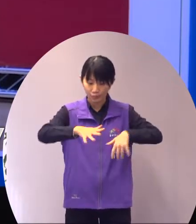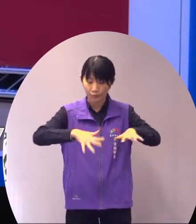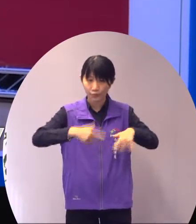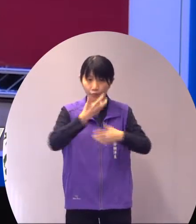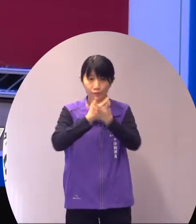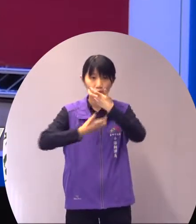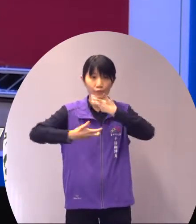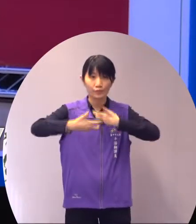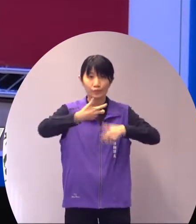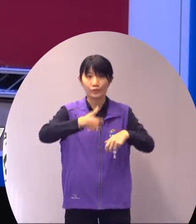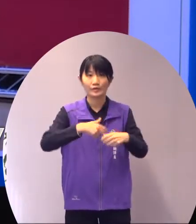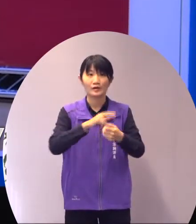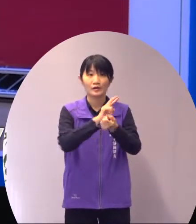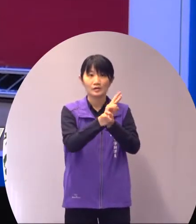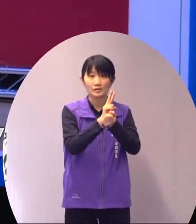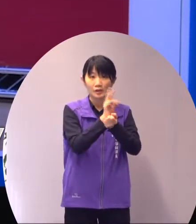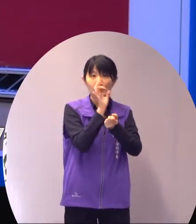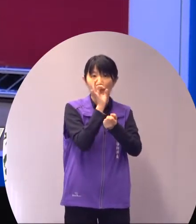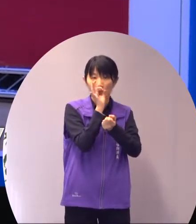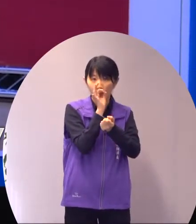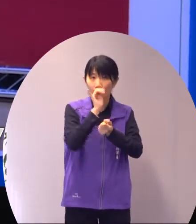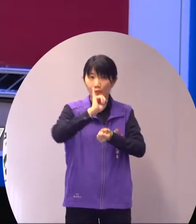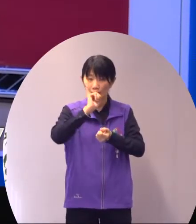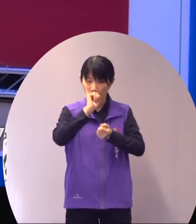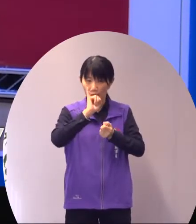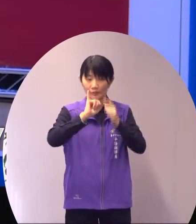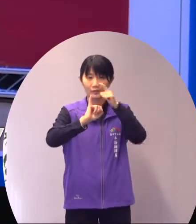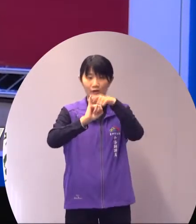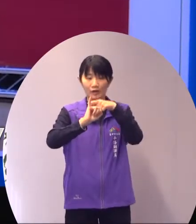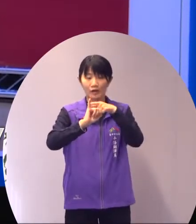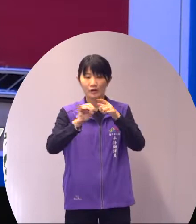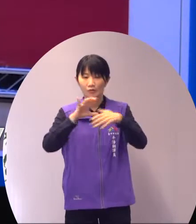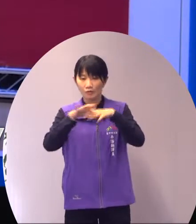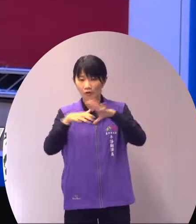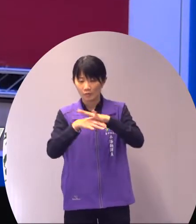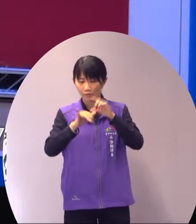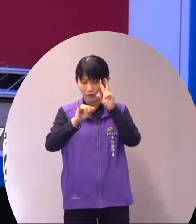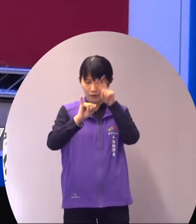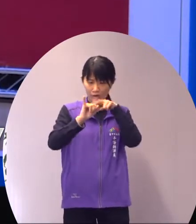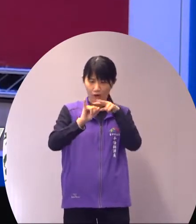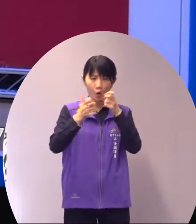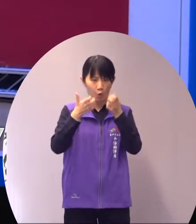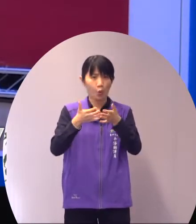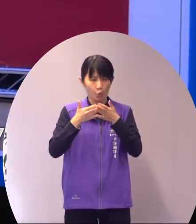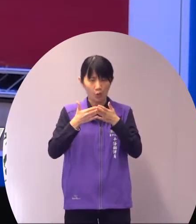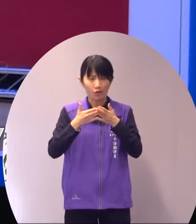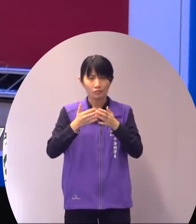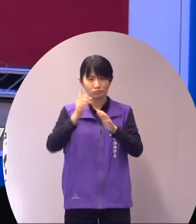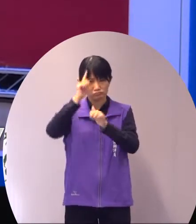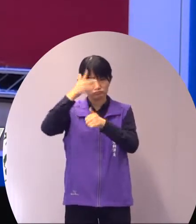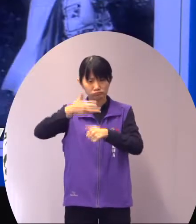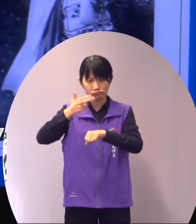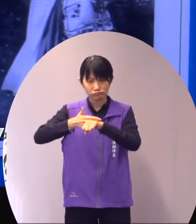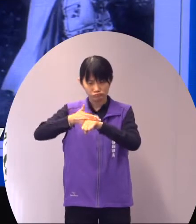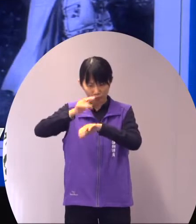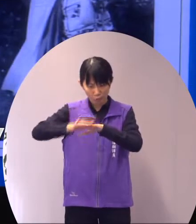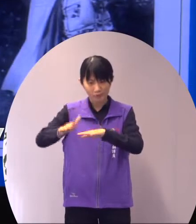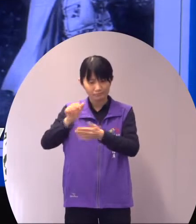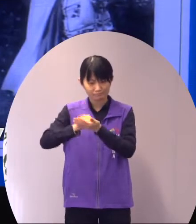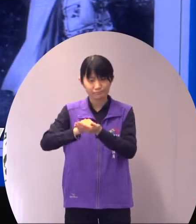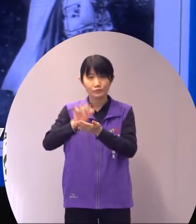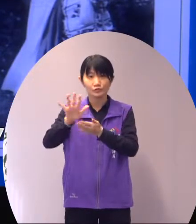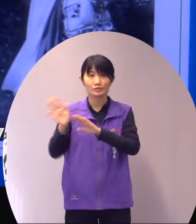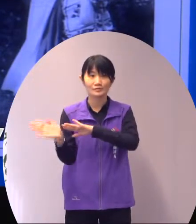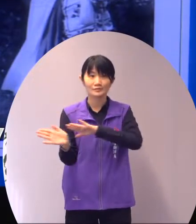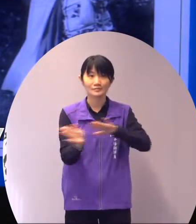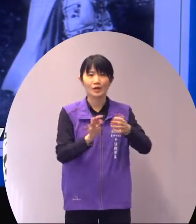霞艺师。林吴素霞艺师在1999年经文化部登录为重要传统表演艺术。接下来是